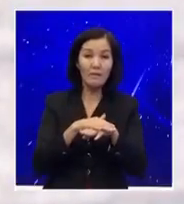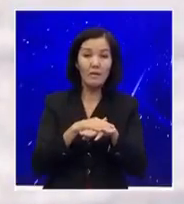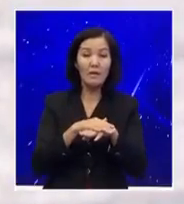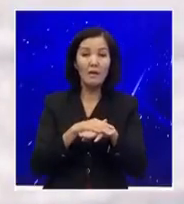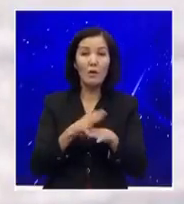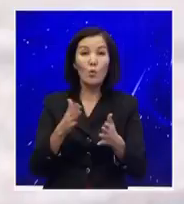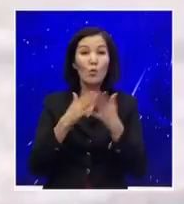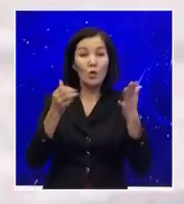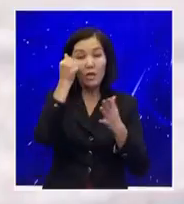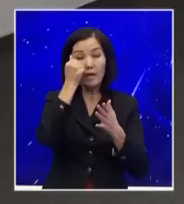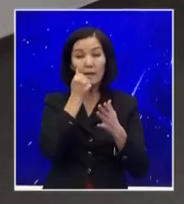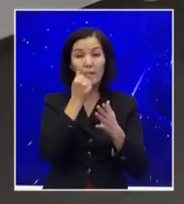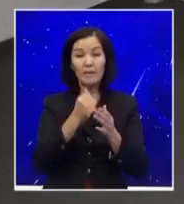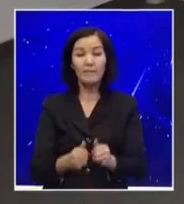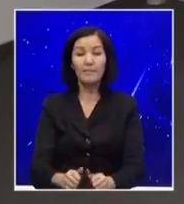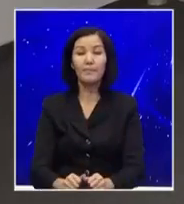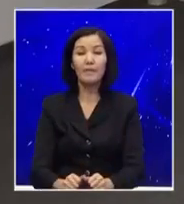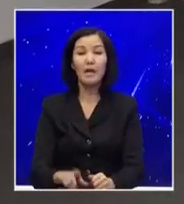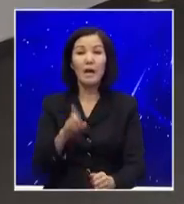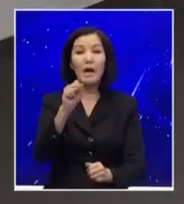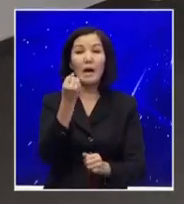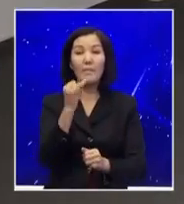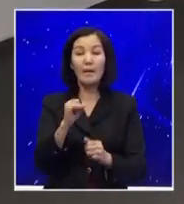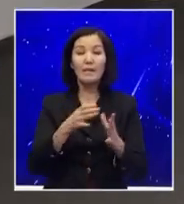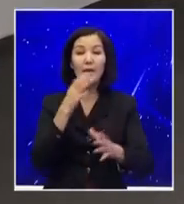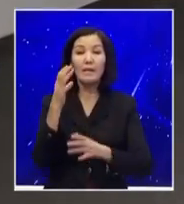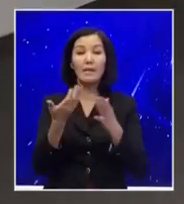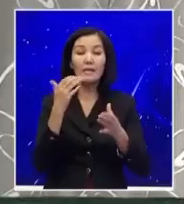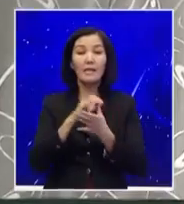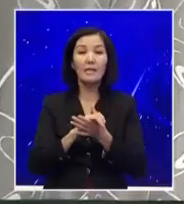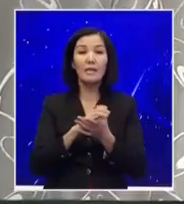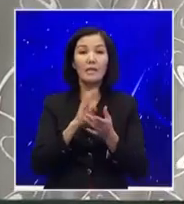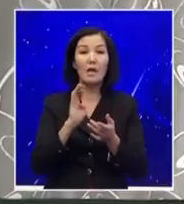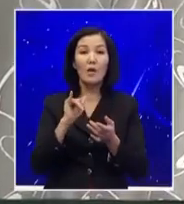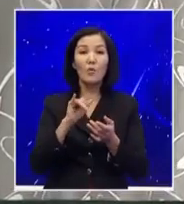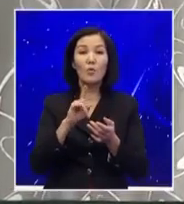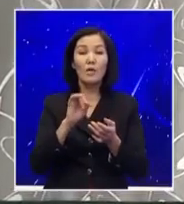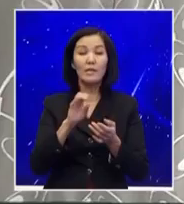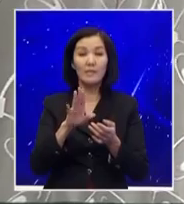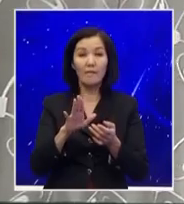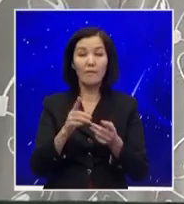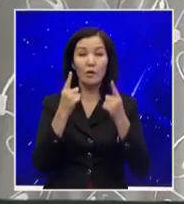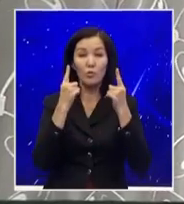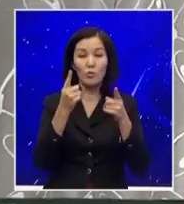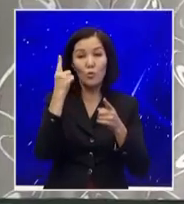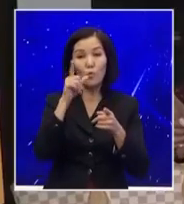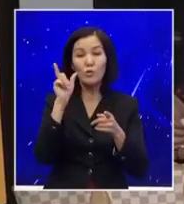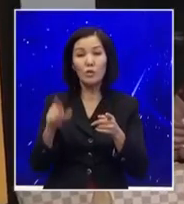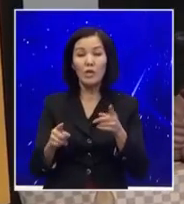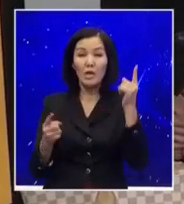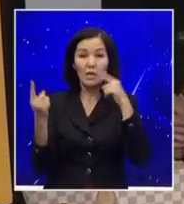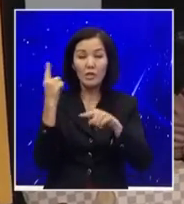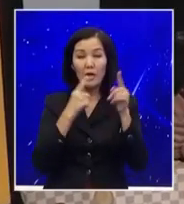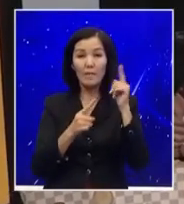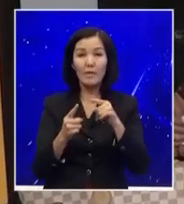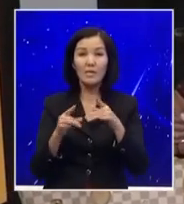жандарға үлкен рахметімді айтқым келеді. Абайды әлемге танытқан Әуезов өмірінен тұтас бір тарих жасап шыққан ұлы ойшыл. Бір шығармаға ғасырлық